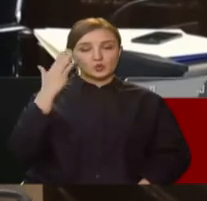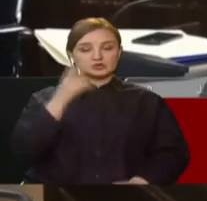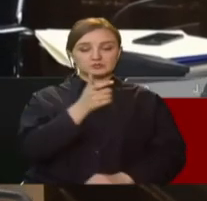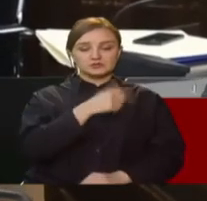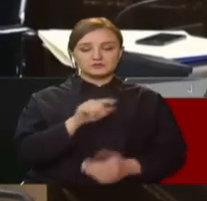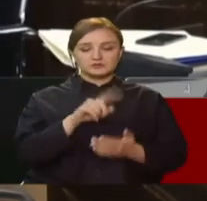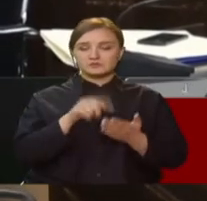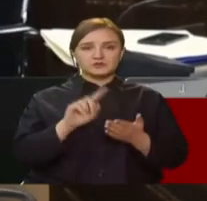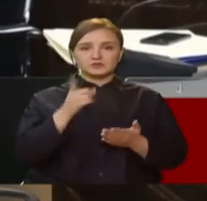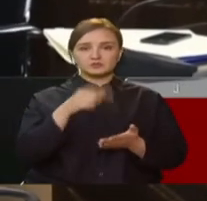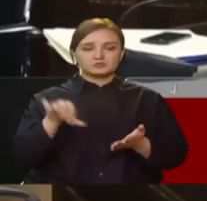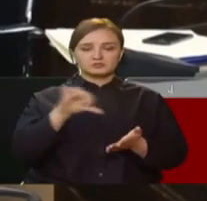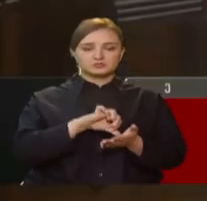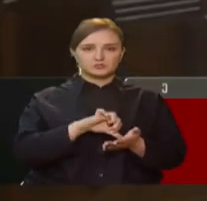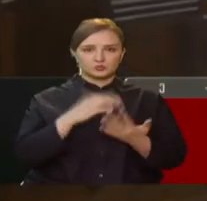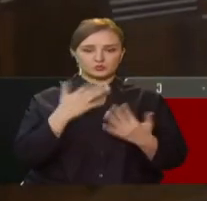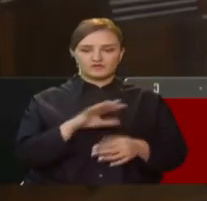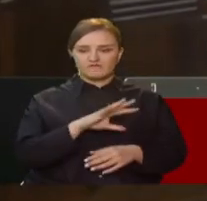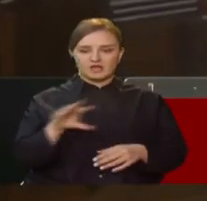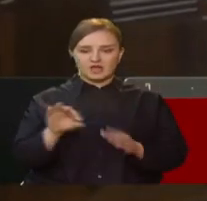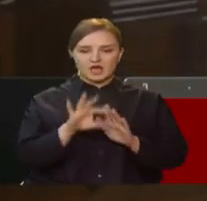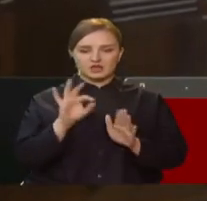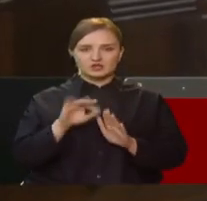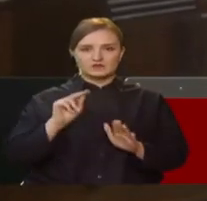ոմ իղրիս կենչ Սալեկսանդրե Կոբայիձը թիտքմիս